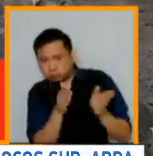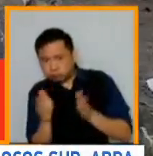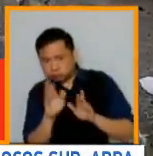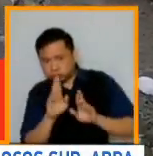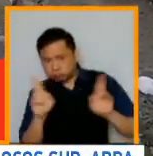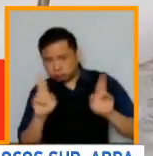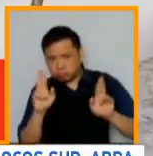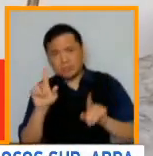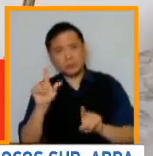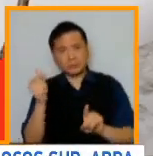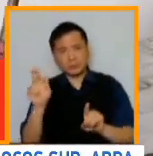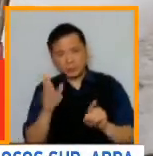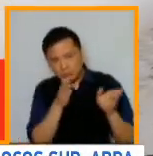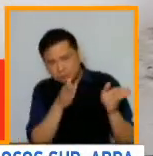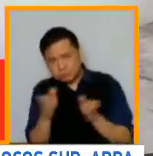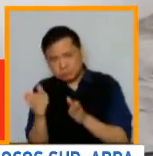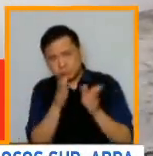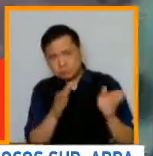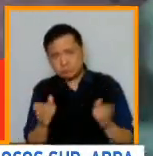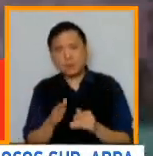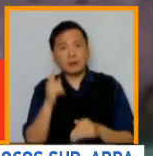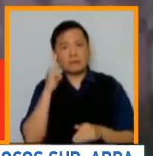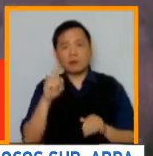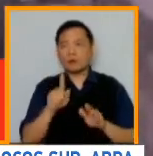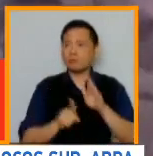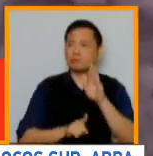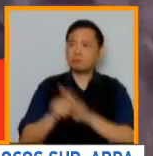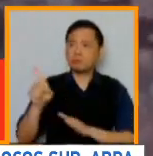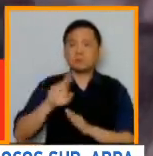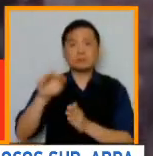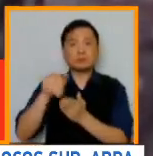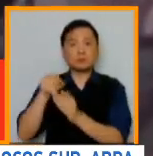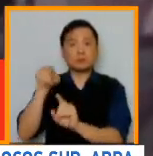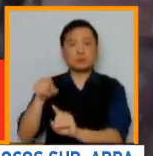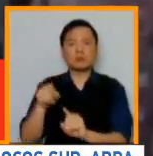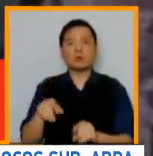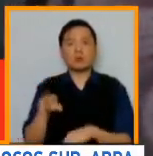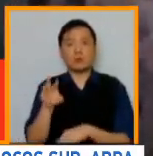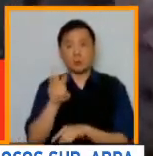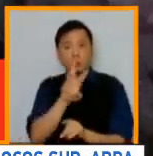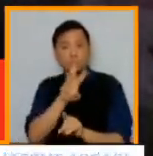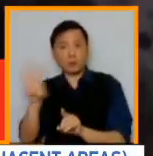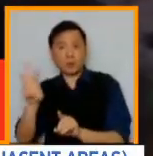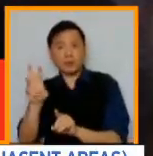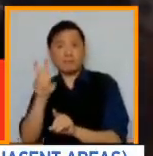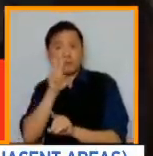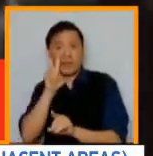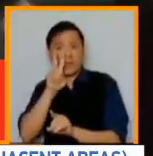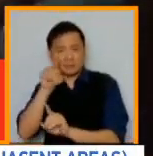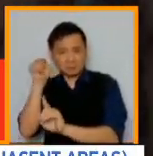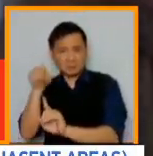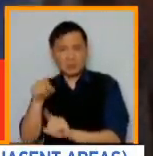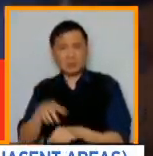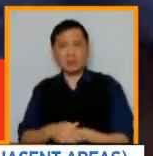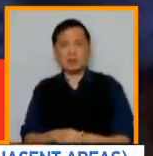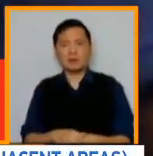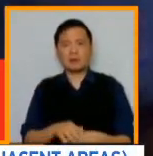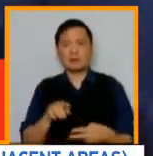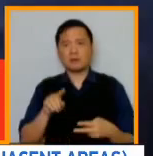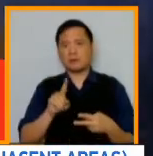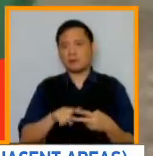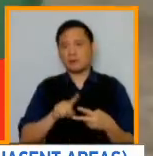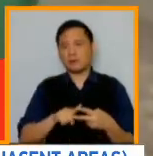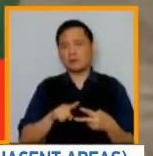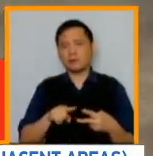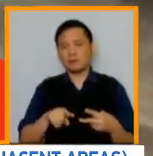mga preemptive evacuation sa Western Visayas, specifically po dyan sa may Roja City in Capiz. Nagkaroon din po